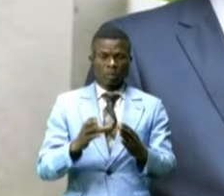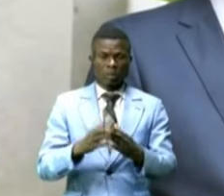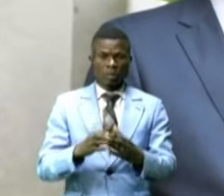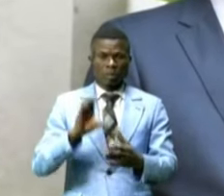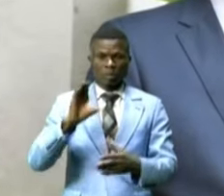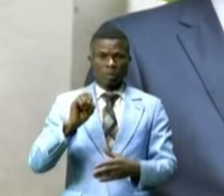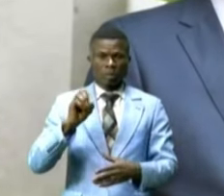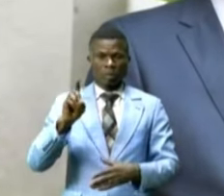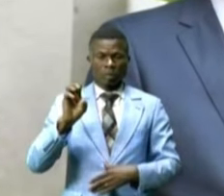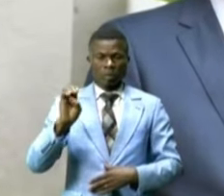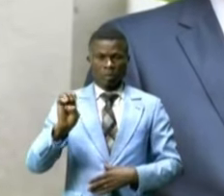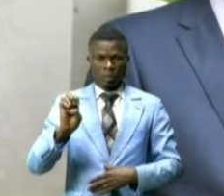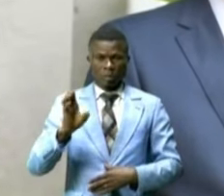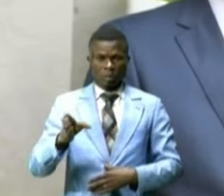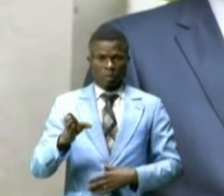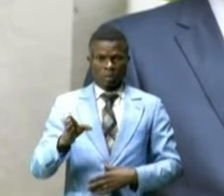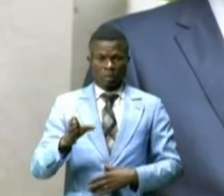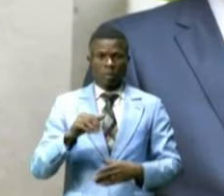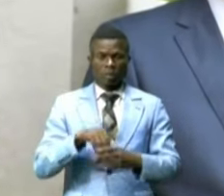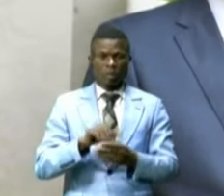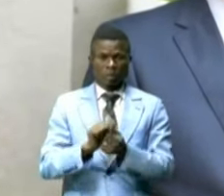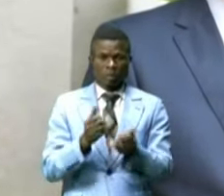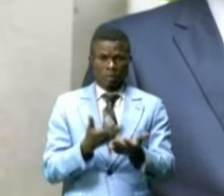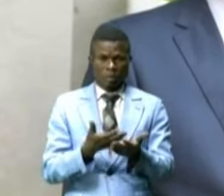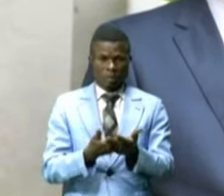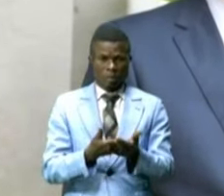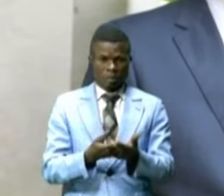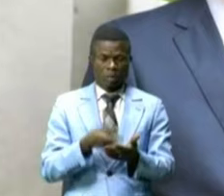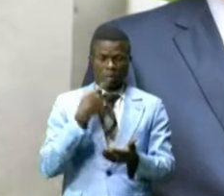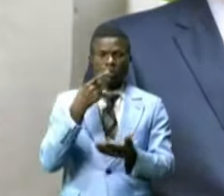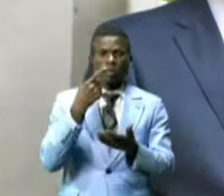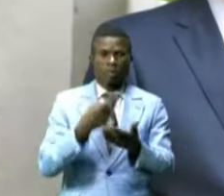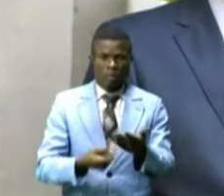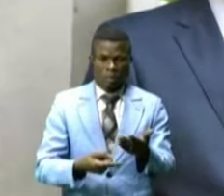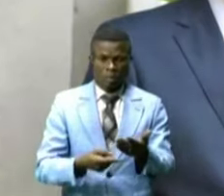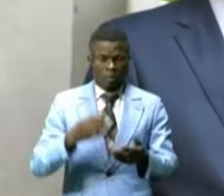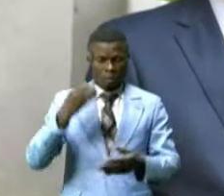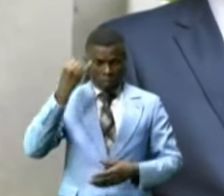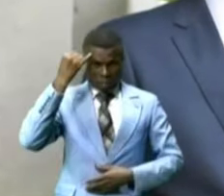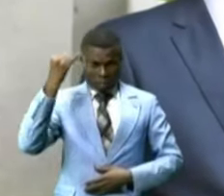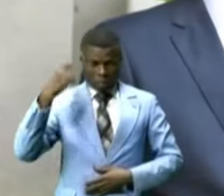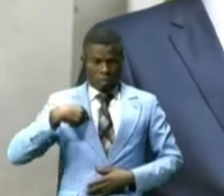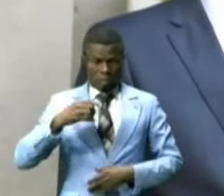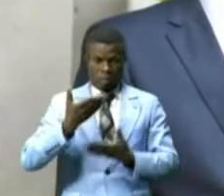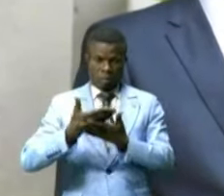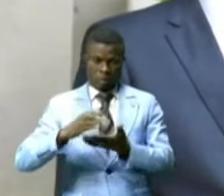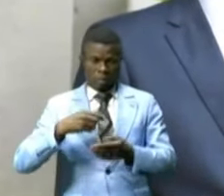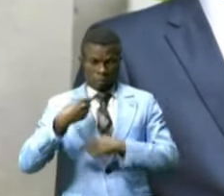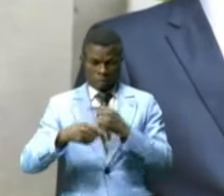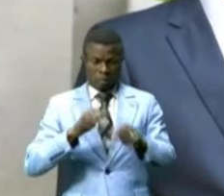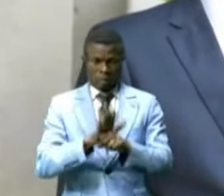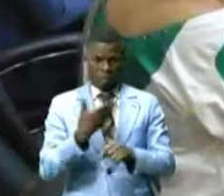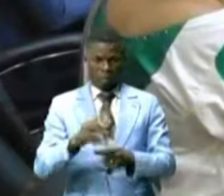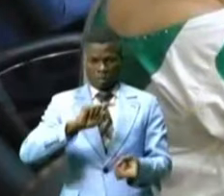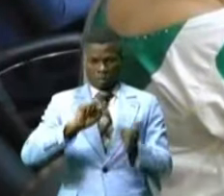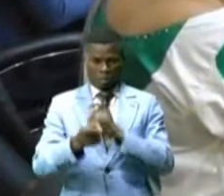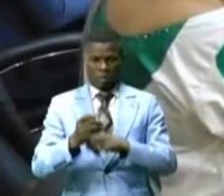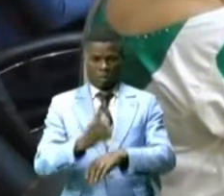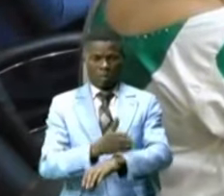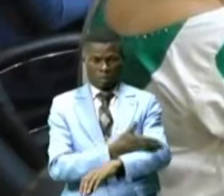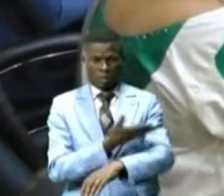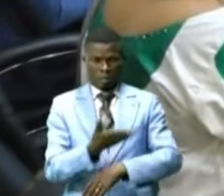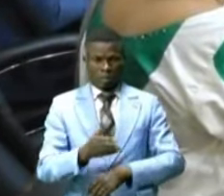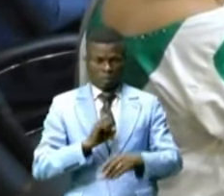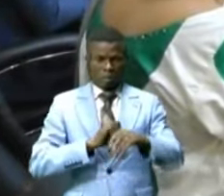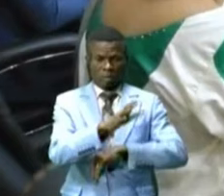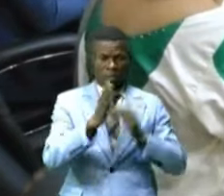province de Goiás pour les différents échanges d'expérience. Et donc c'est une mission fructueuse et nous pensons qu'à partir de là, beaucoup de choses vont se bâtir. Avec